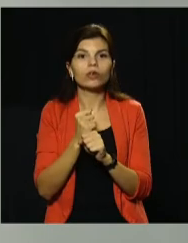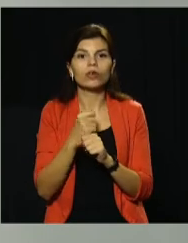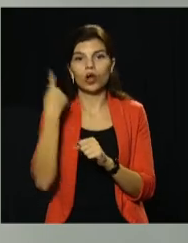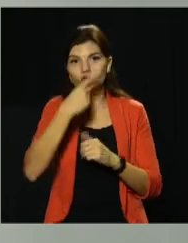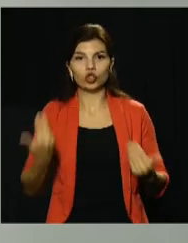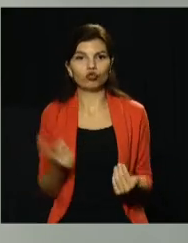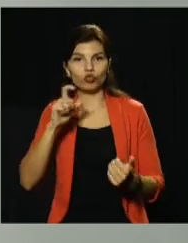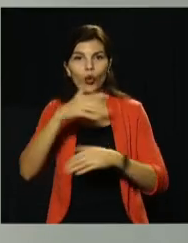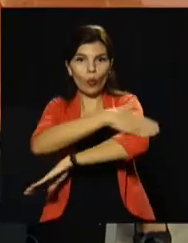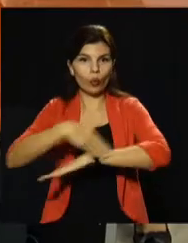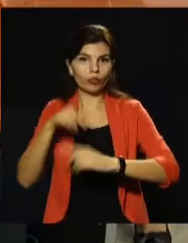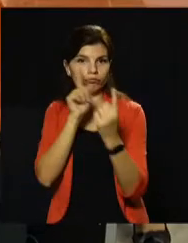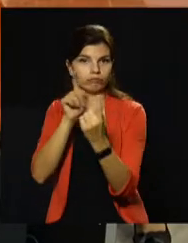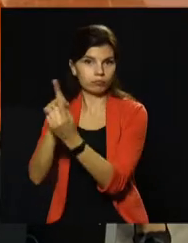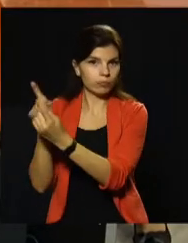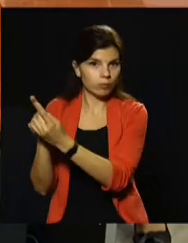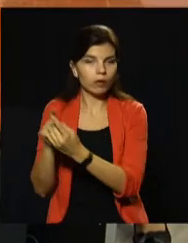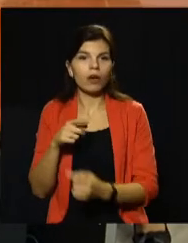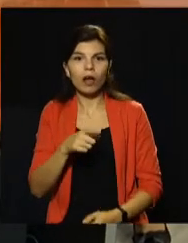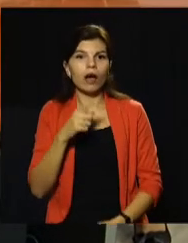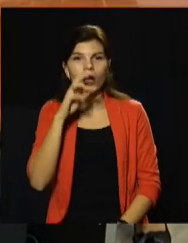вуличного інтерв'ю. Похибка дослідження склали не більше